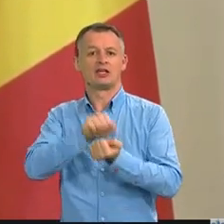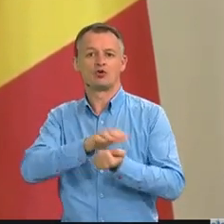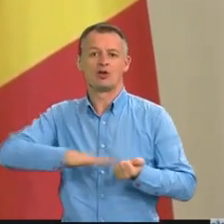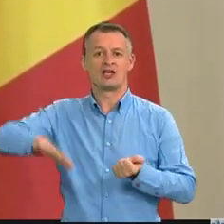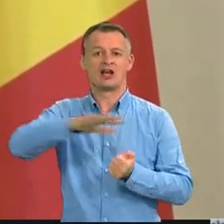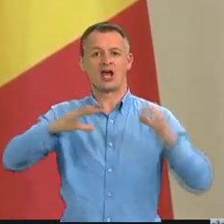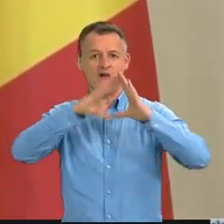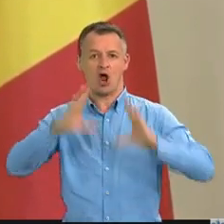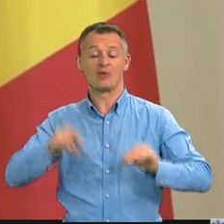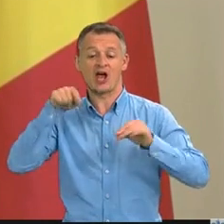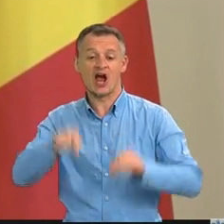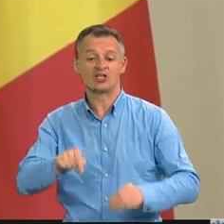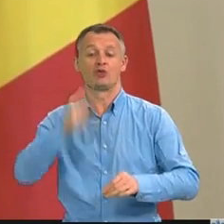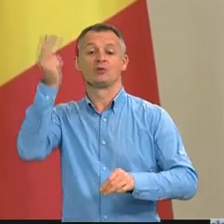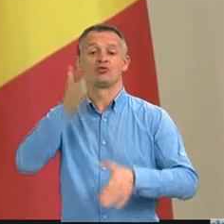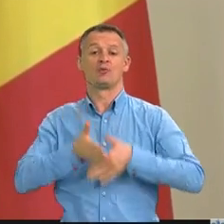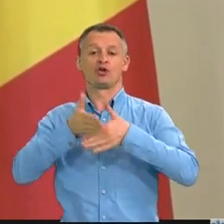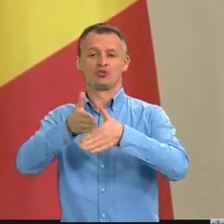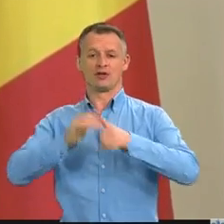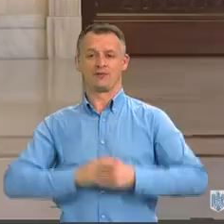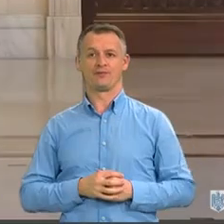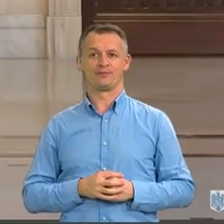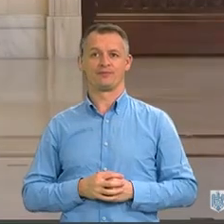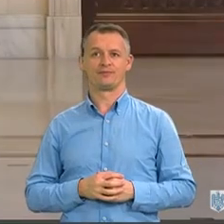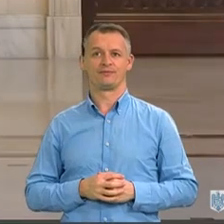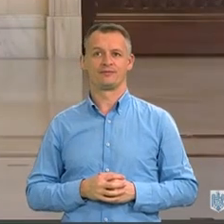României. Așa să ne ajute Dumnezeu.